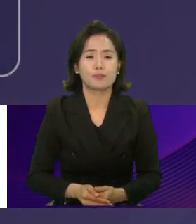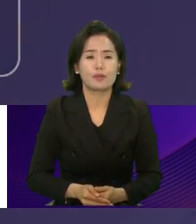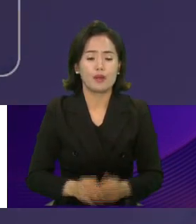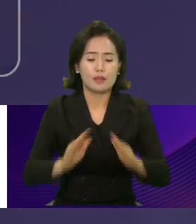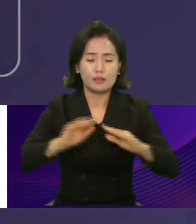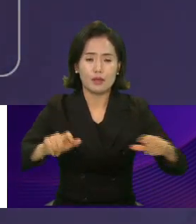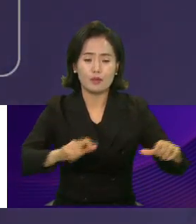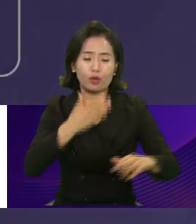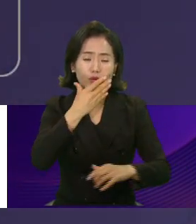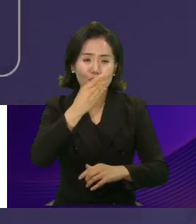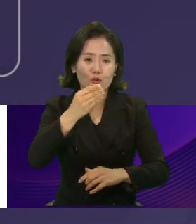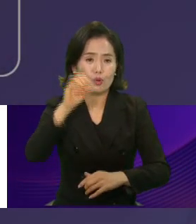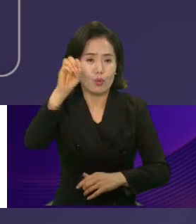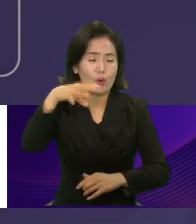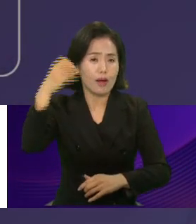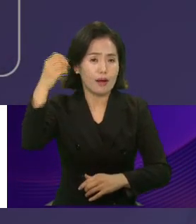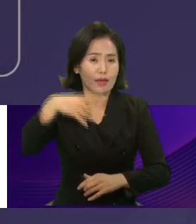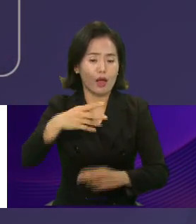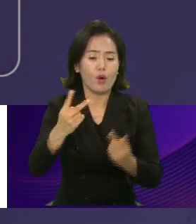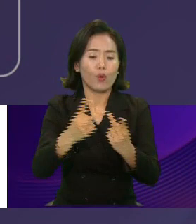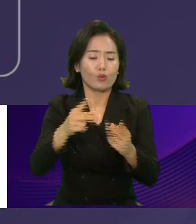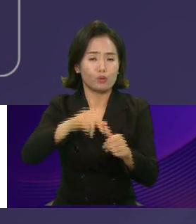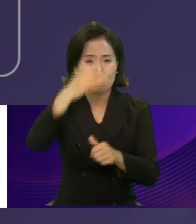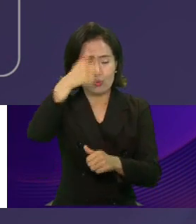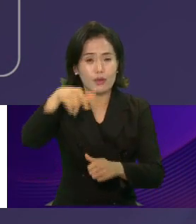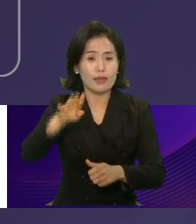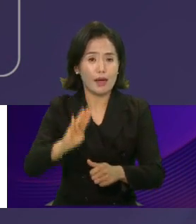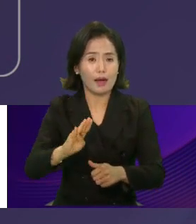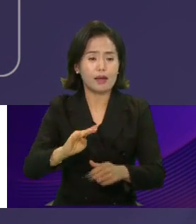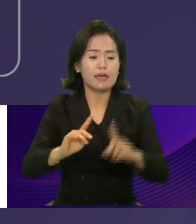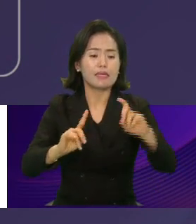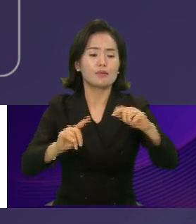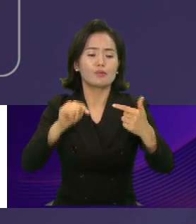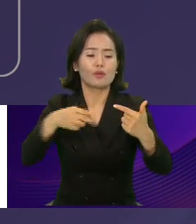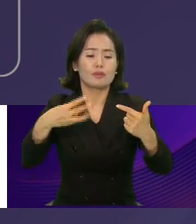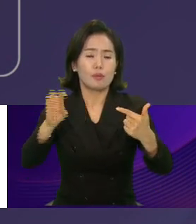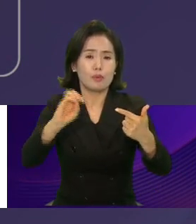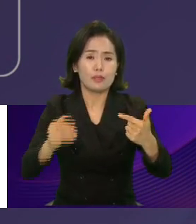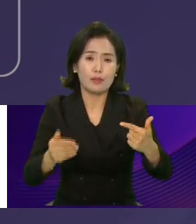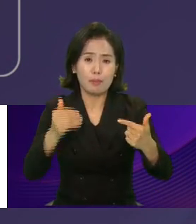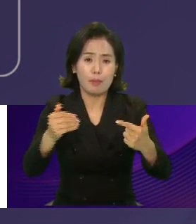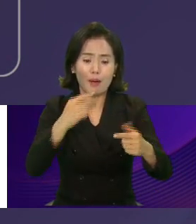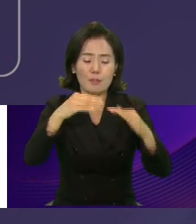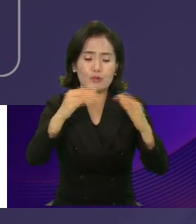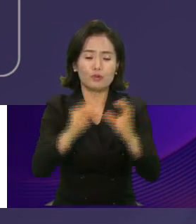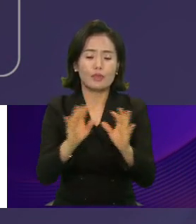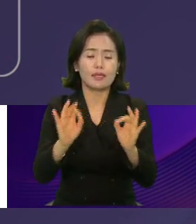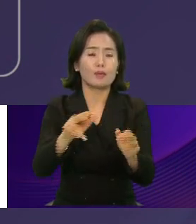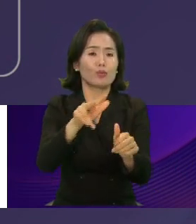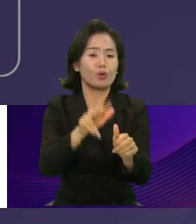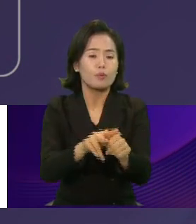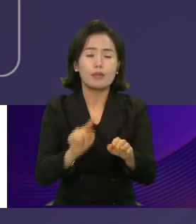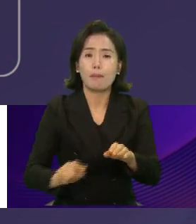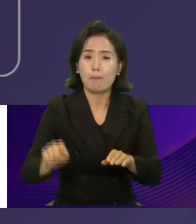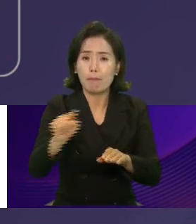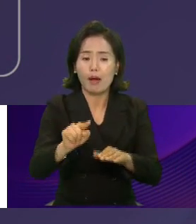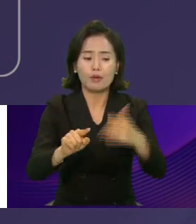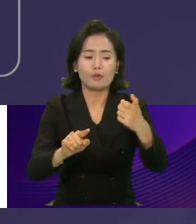이어서 전남 순천 광양 곡성 구례 갑입니다. 개표는 16.3% 진행된 가운데 더불어민주당 김문수 후보가